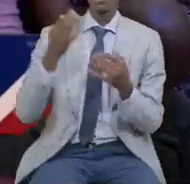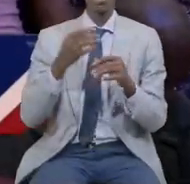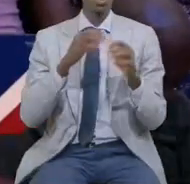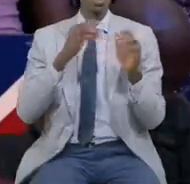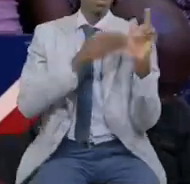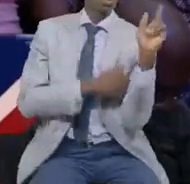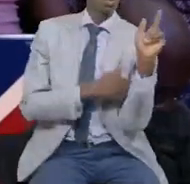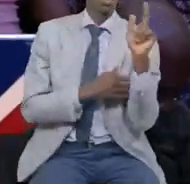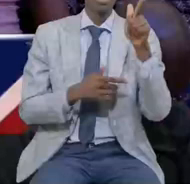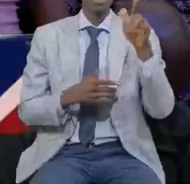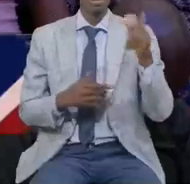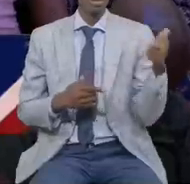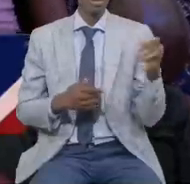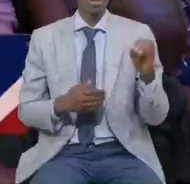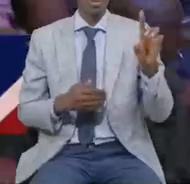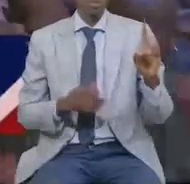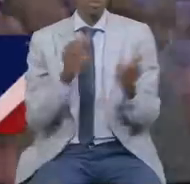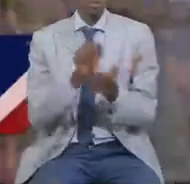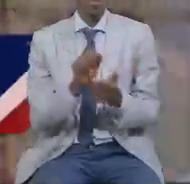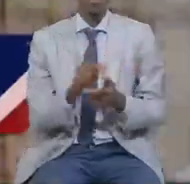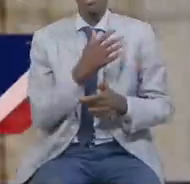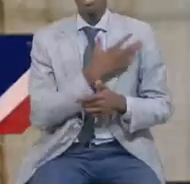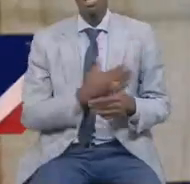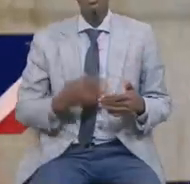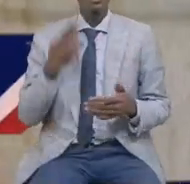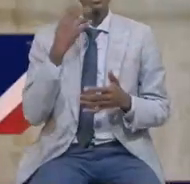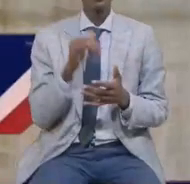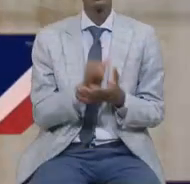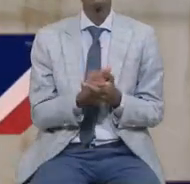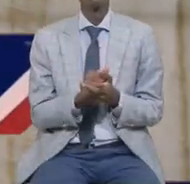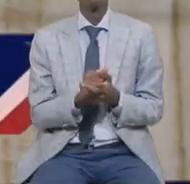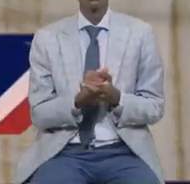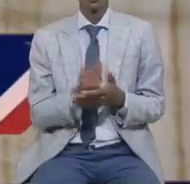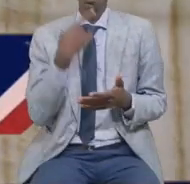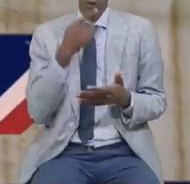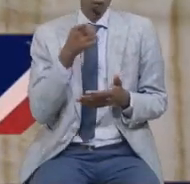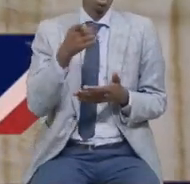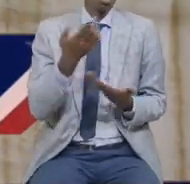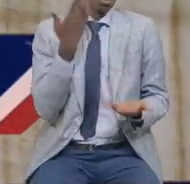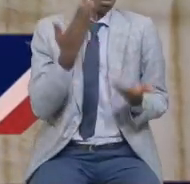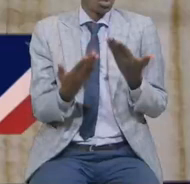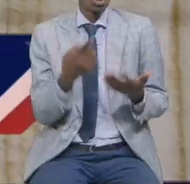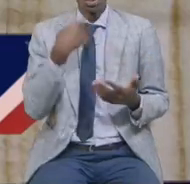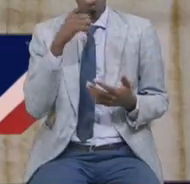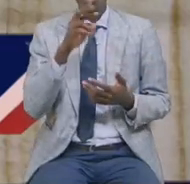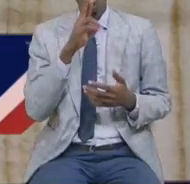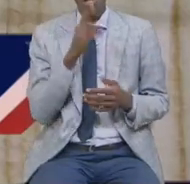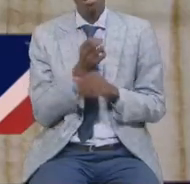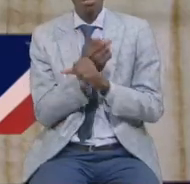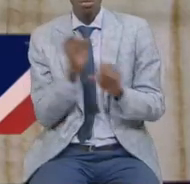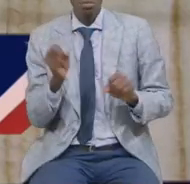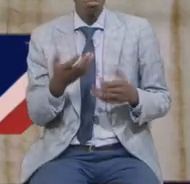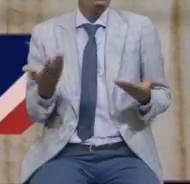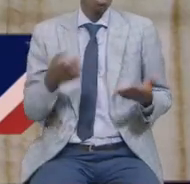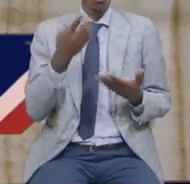vie de quelqu'un est dans leurs mains. Disent que tu peux dire que tu es né de nouveau,